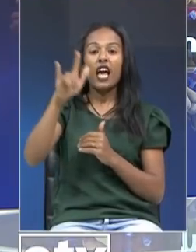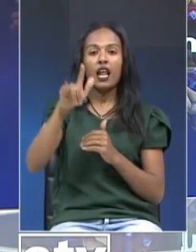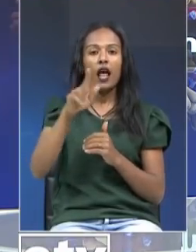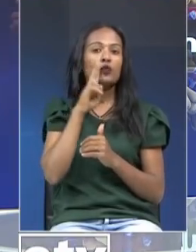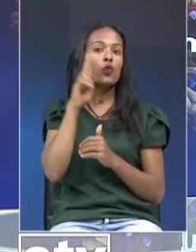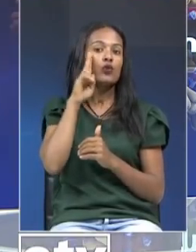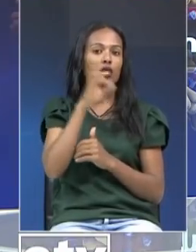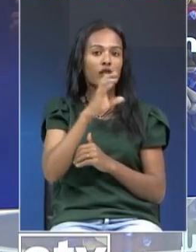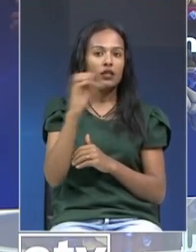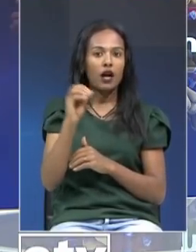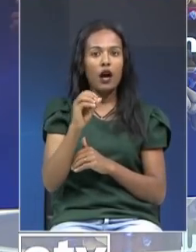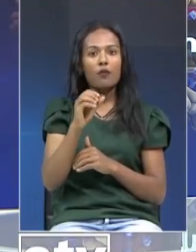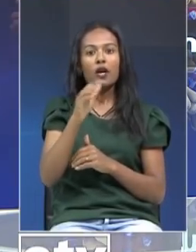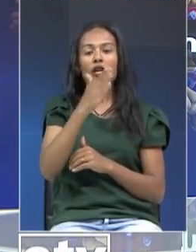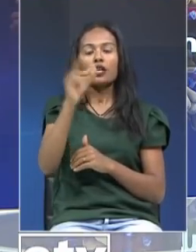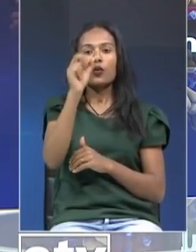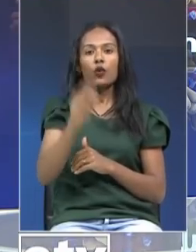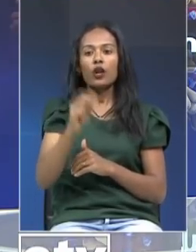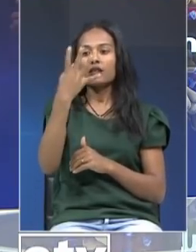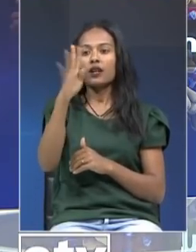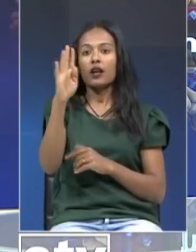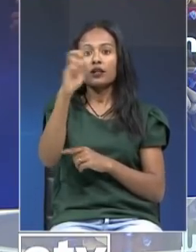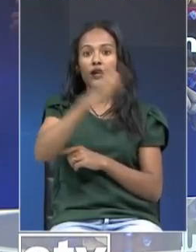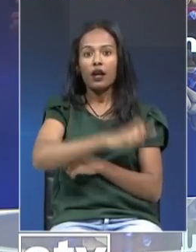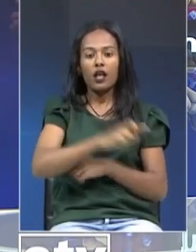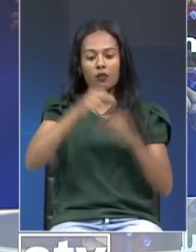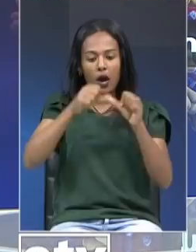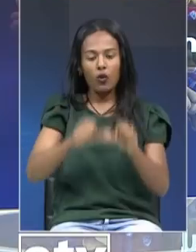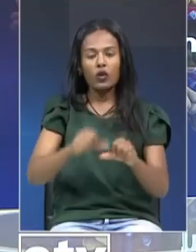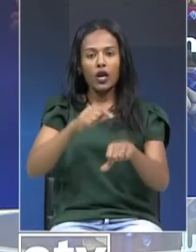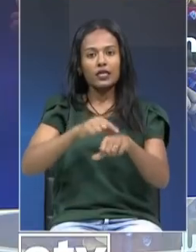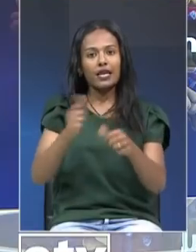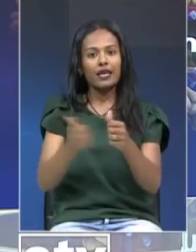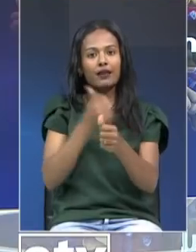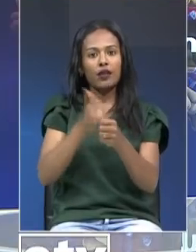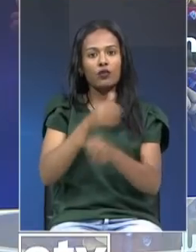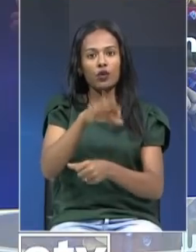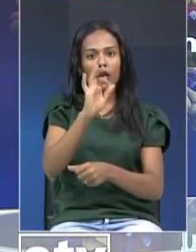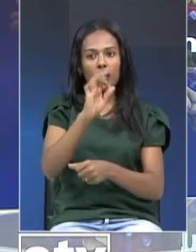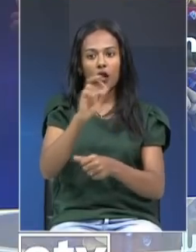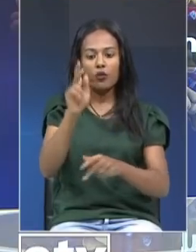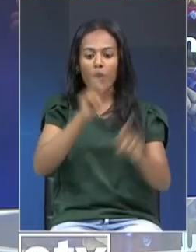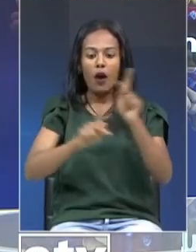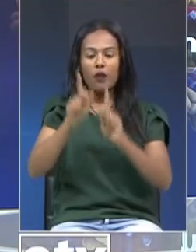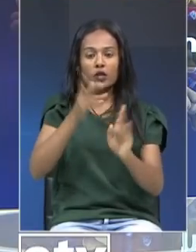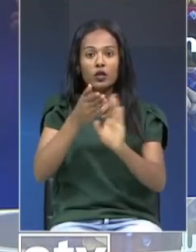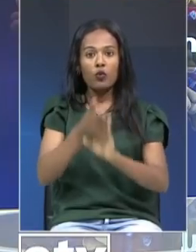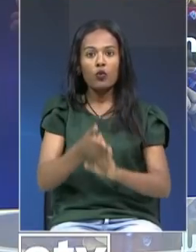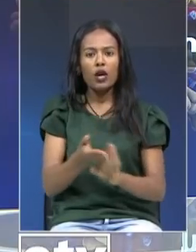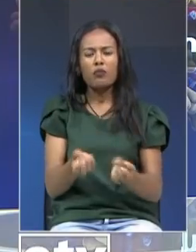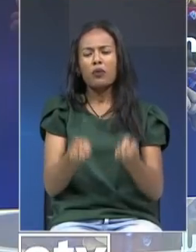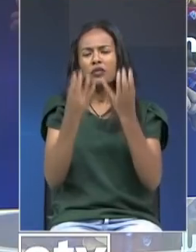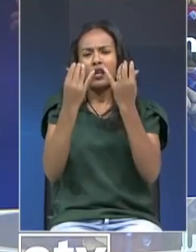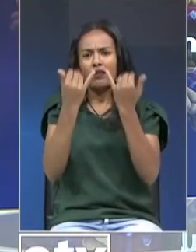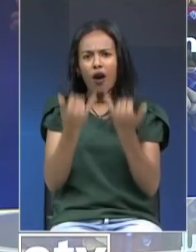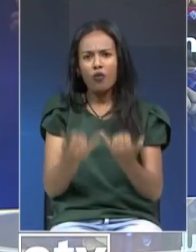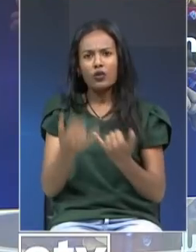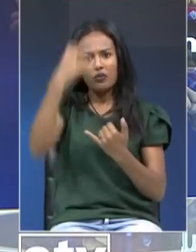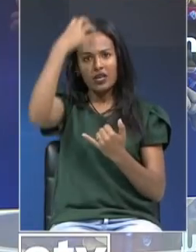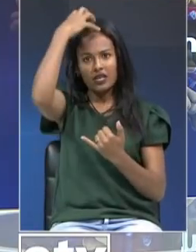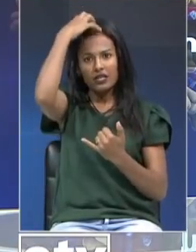የ14 ቀናት የለይቶ ማቆያ ጊዜያቸውን እየተከታተሉ ይገኛሉ። በማህበረሰቡ በኩል ግን ብዛት አሁንም